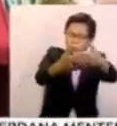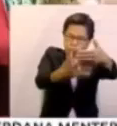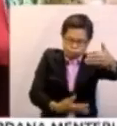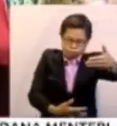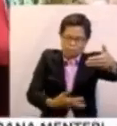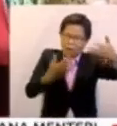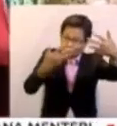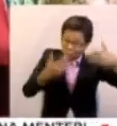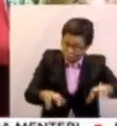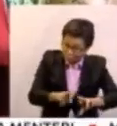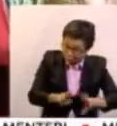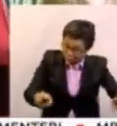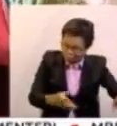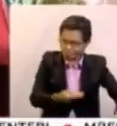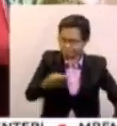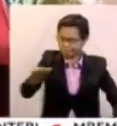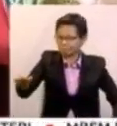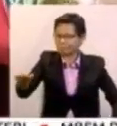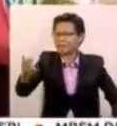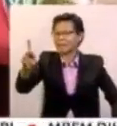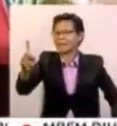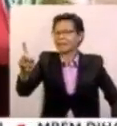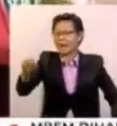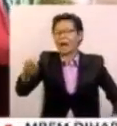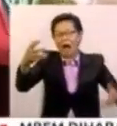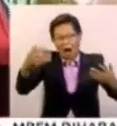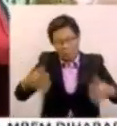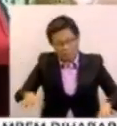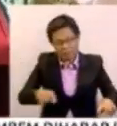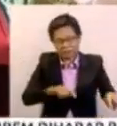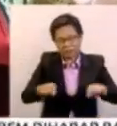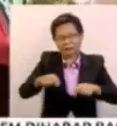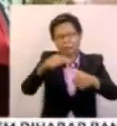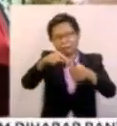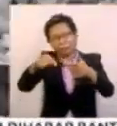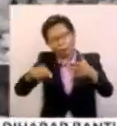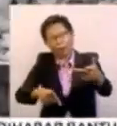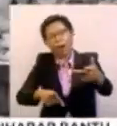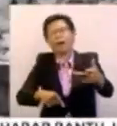disediakan dan serah pada pihak kementerian sebelum tindakan-tindakan lain diambil.